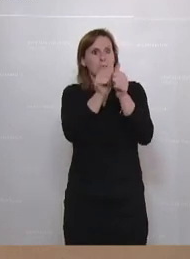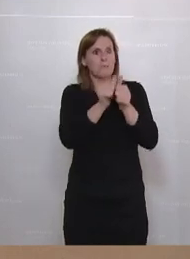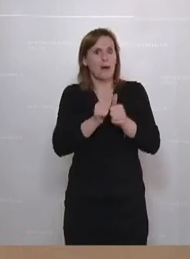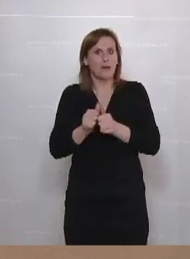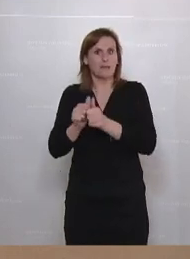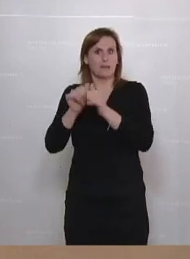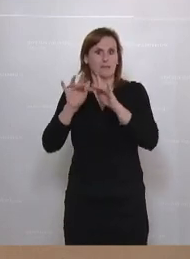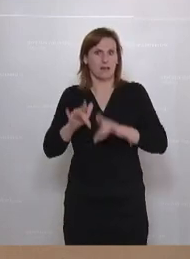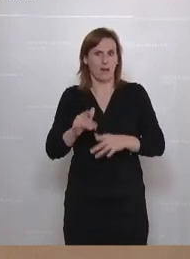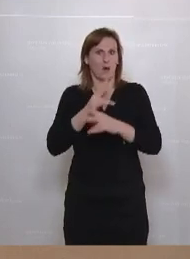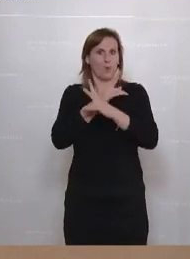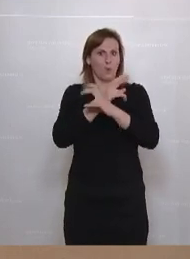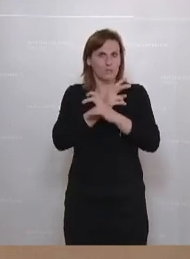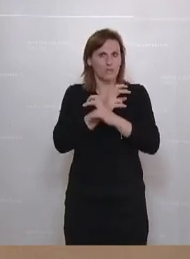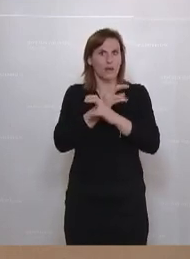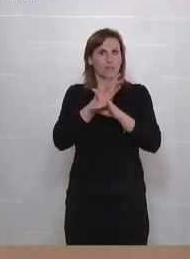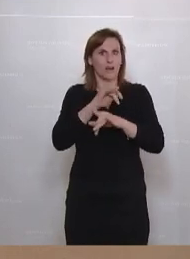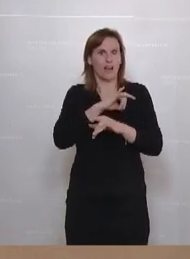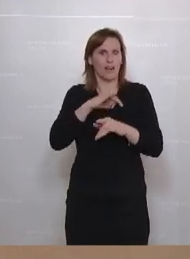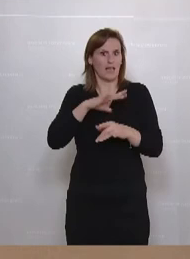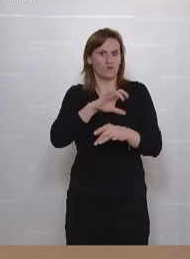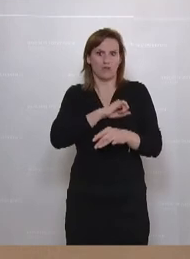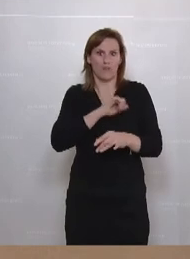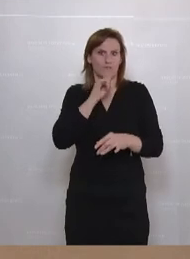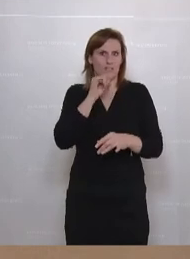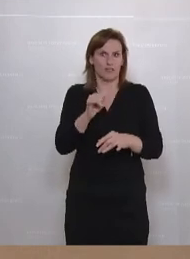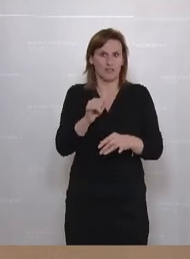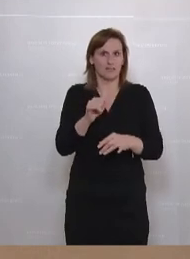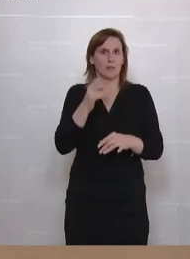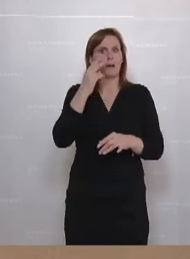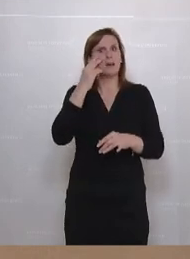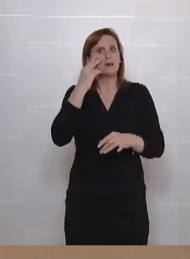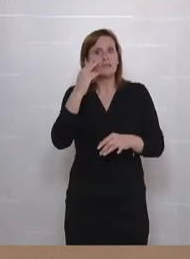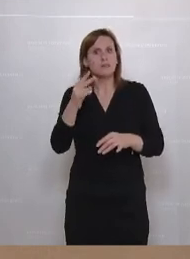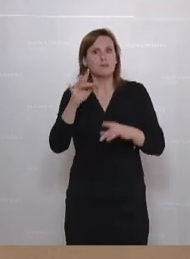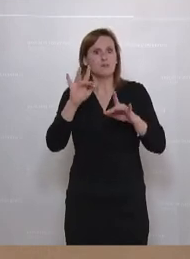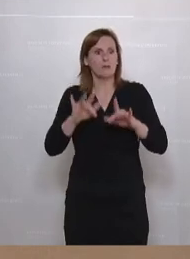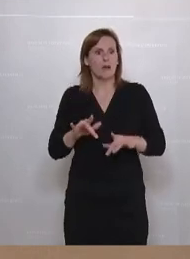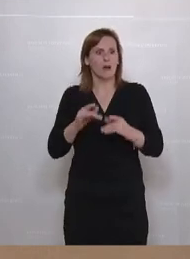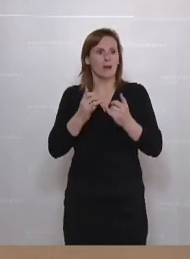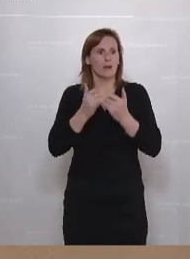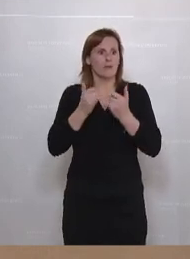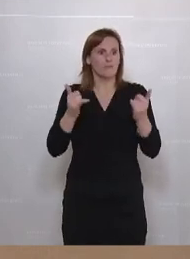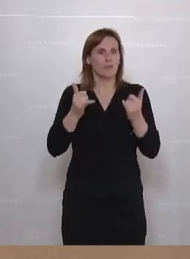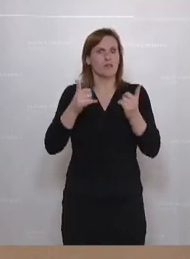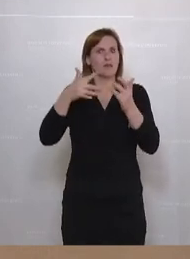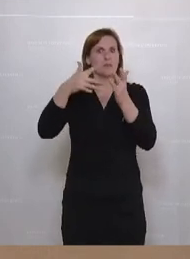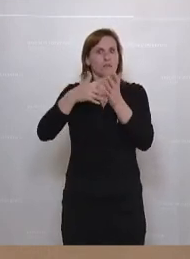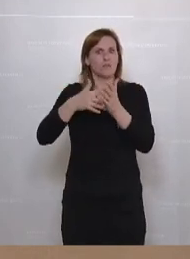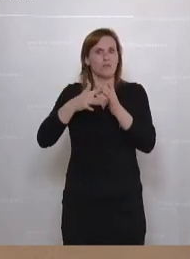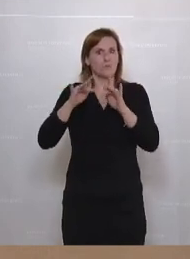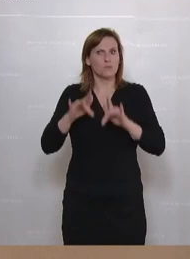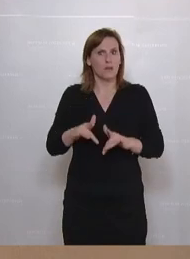als Österreich präsent sind. Das sicher sichtbarste, würde ich sagen, ist das Vetting, also die Überprüfung der Richter